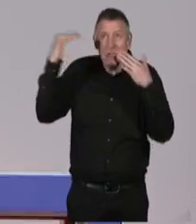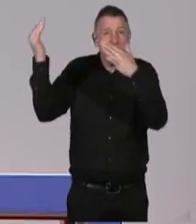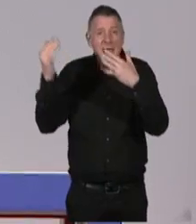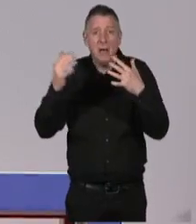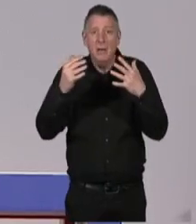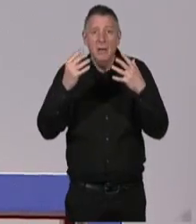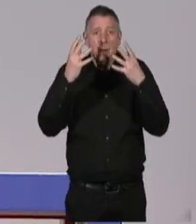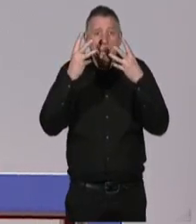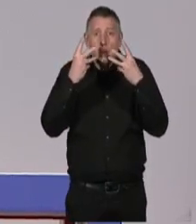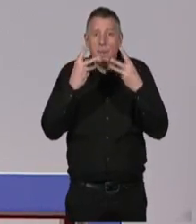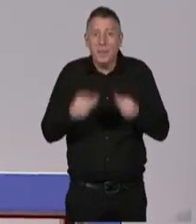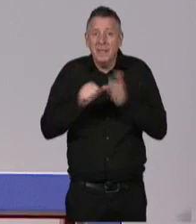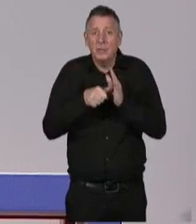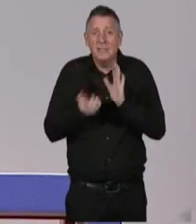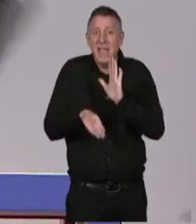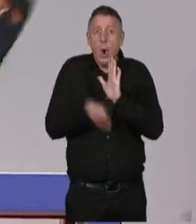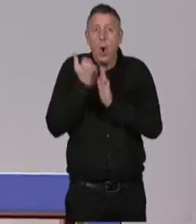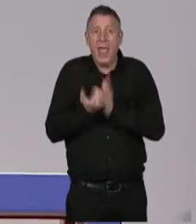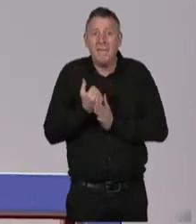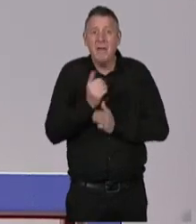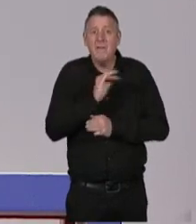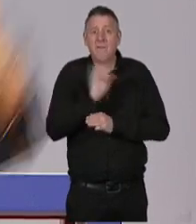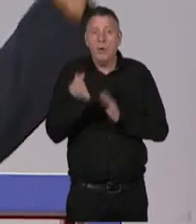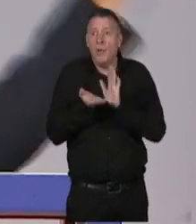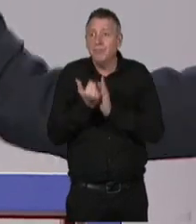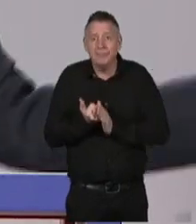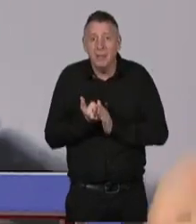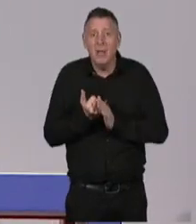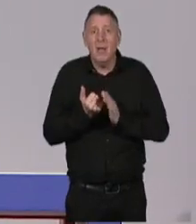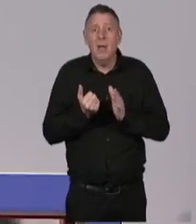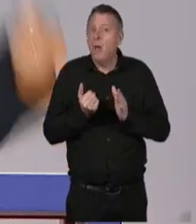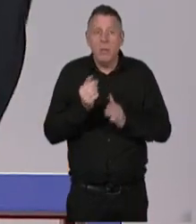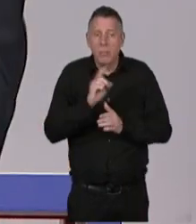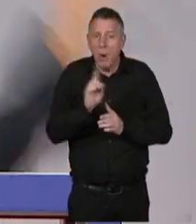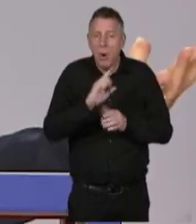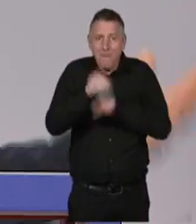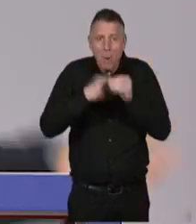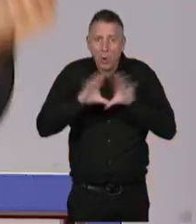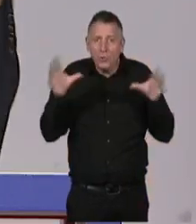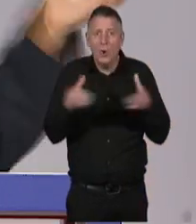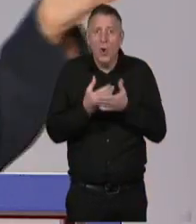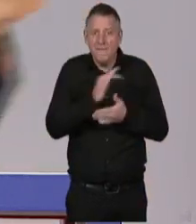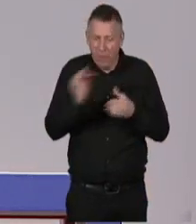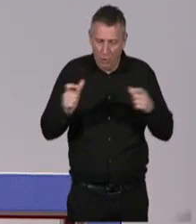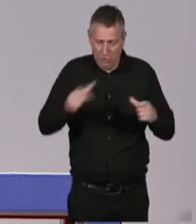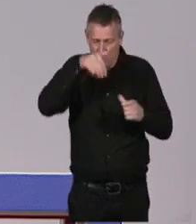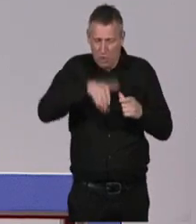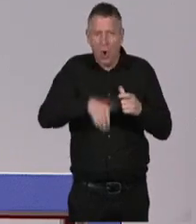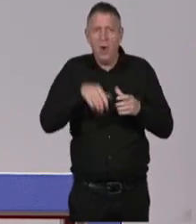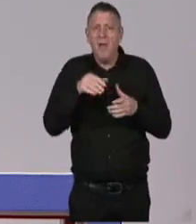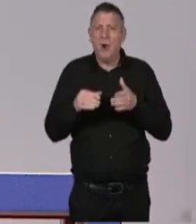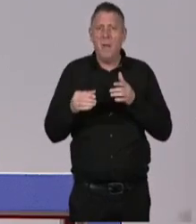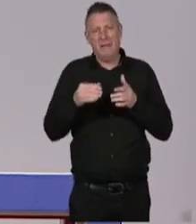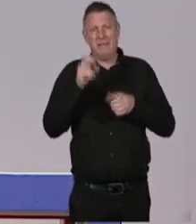une identité en moins. Jamais je n'accepterai qu'on vide la France de sa substance. Jamais je ne